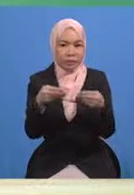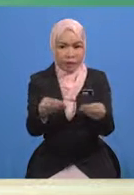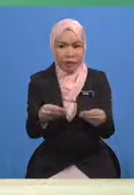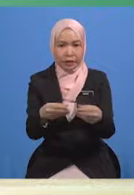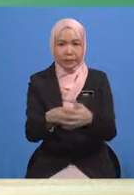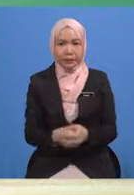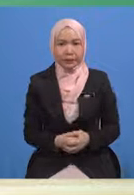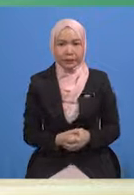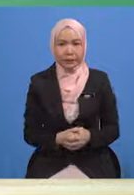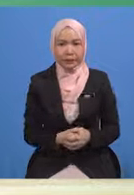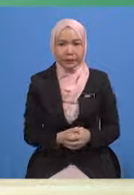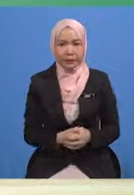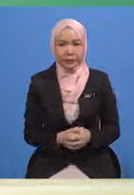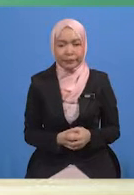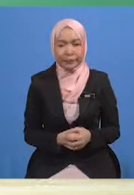diberi.